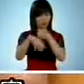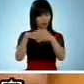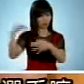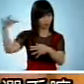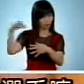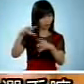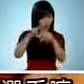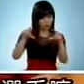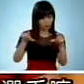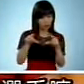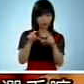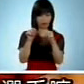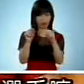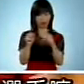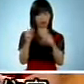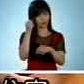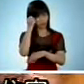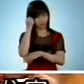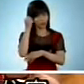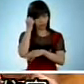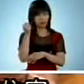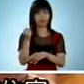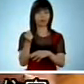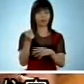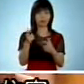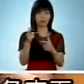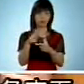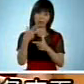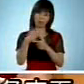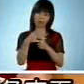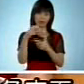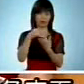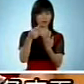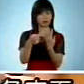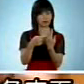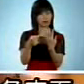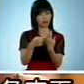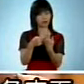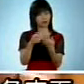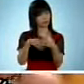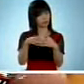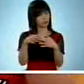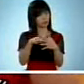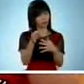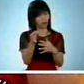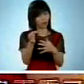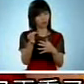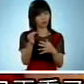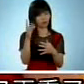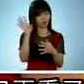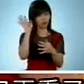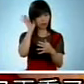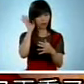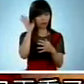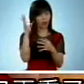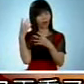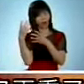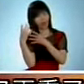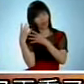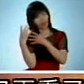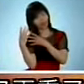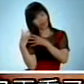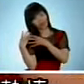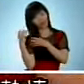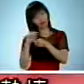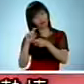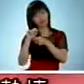住宿，因为他们不是职业选手， 是 是， 所以他机票住宿、教练的训练费用各方面啊，我听了以后，我觉得那个重担又